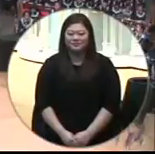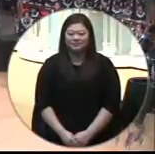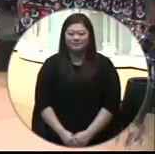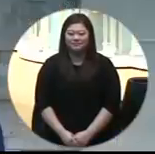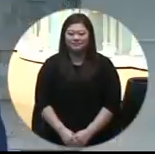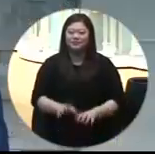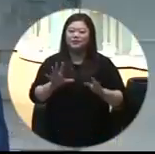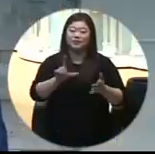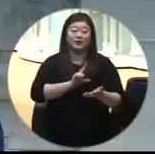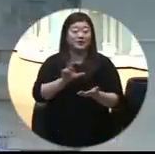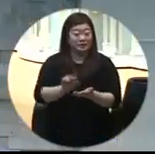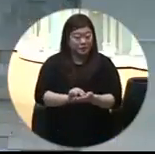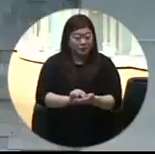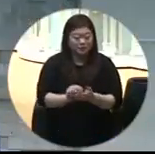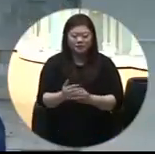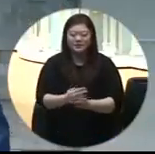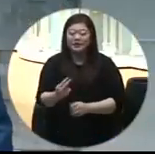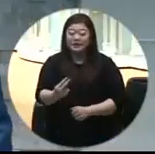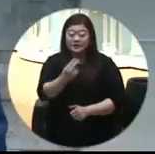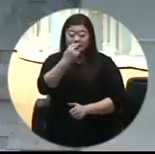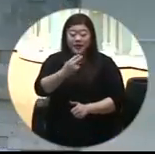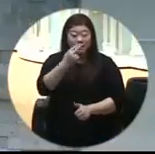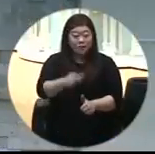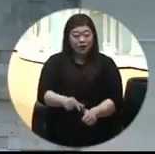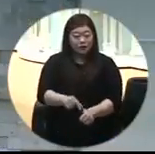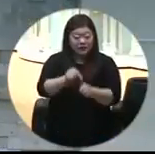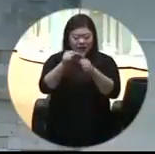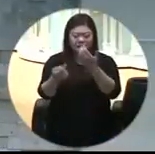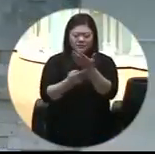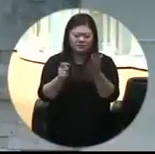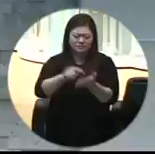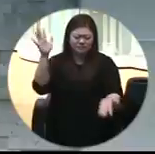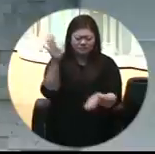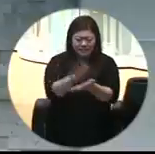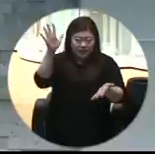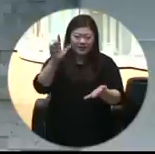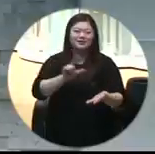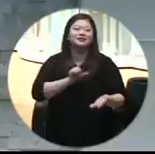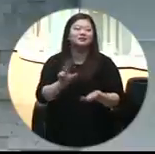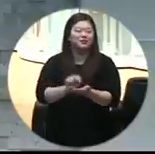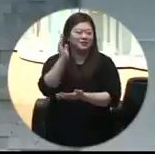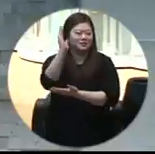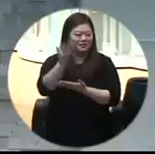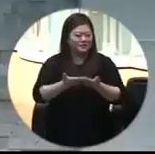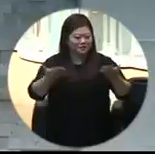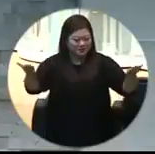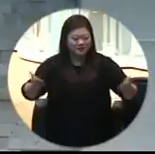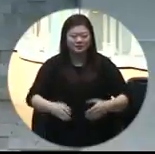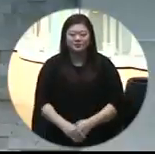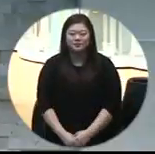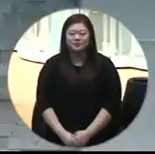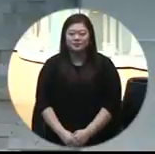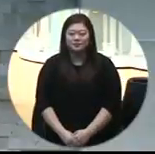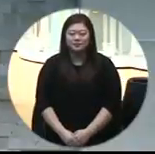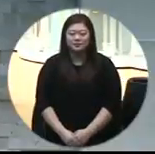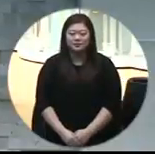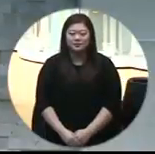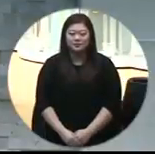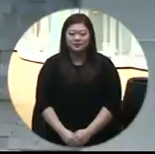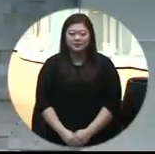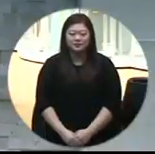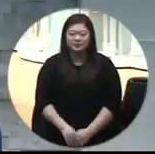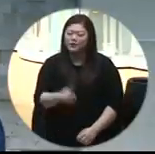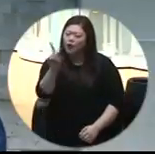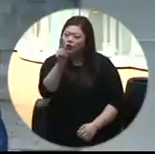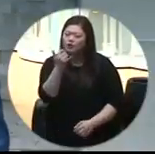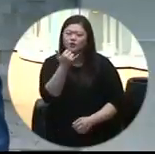여드님 말씀 가지고 생명 살리는 열정이라는 제목으로 말씀드립니다. 독일에